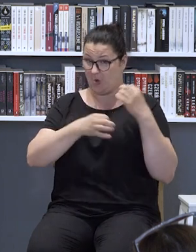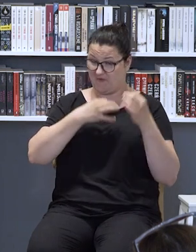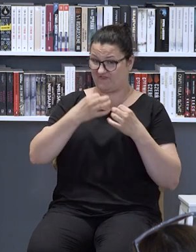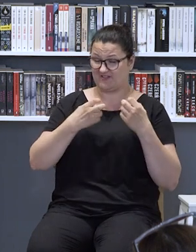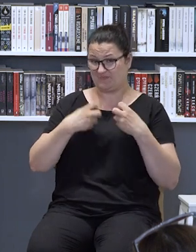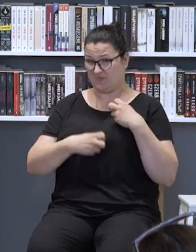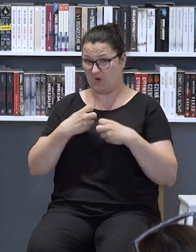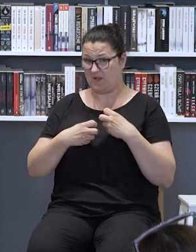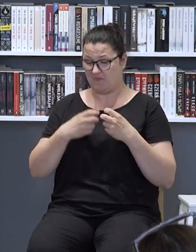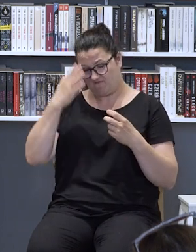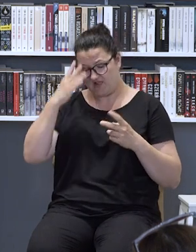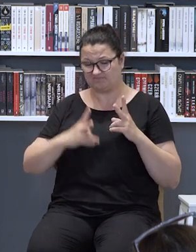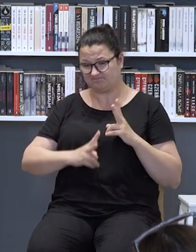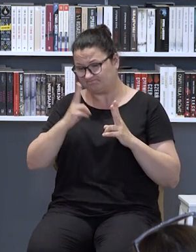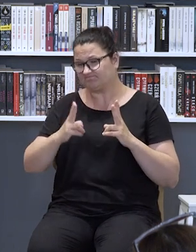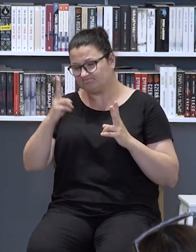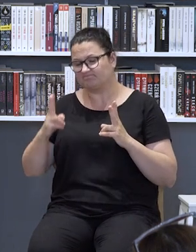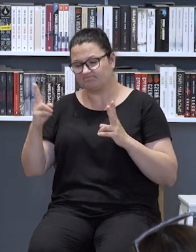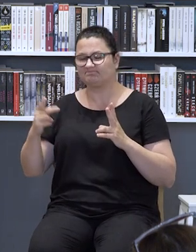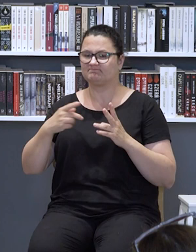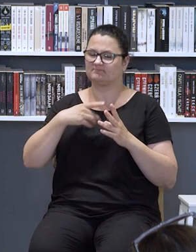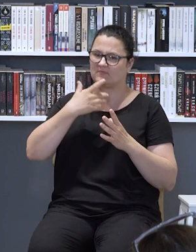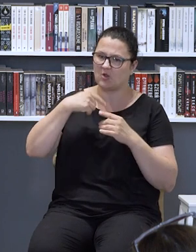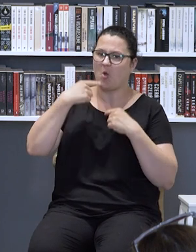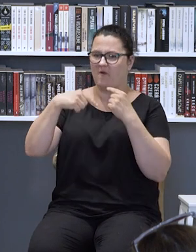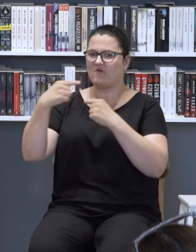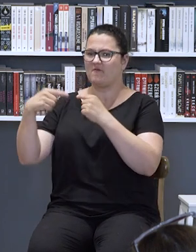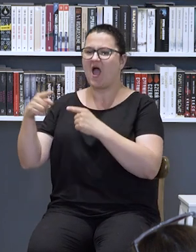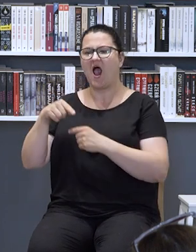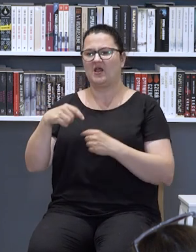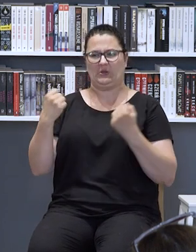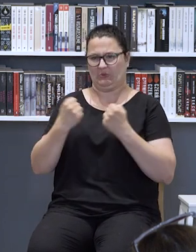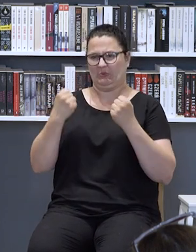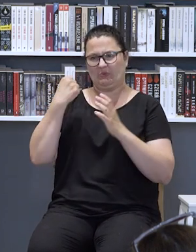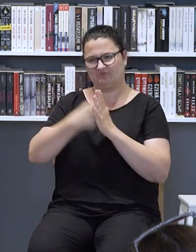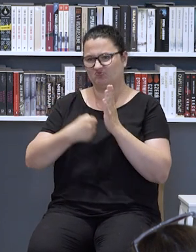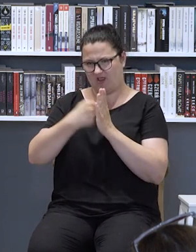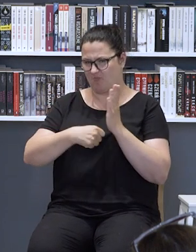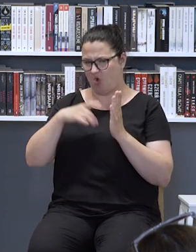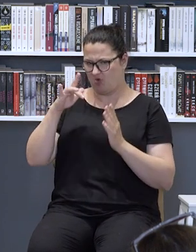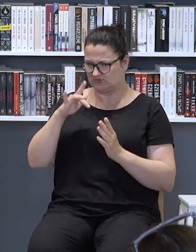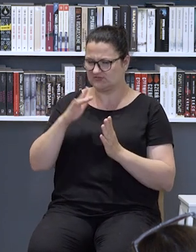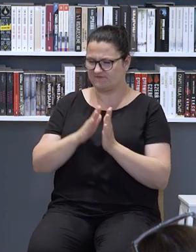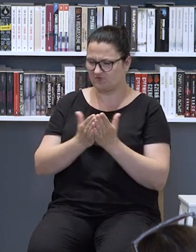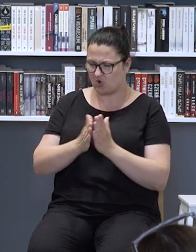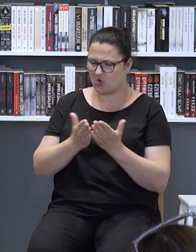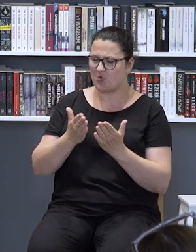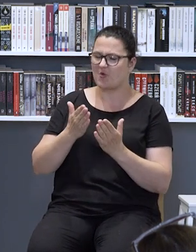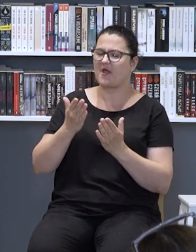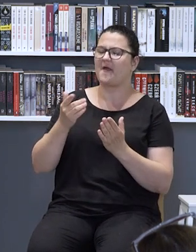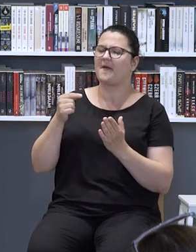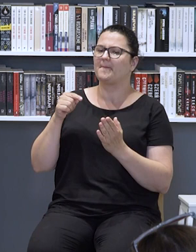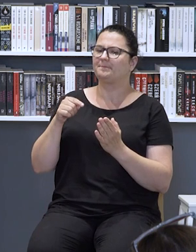na cięcia fabularne, ale ze względu na potworny ładunek przemocy, który tutaj się znajduje i